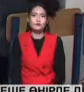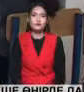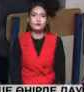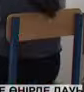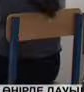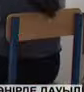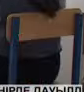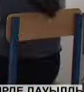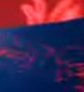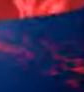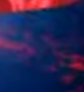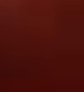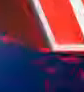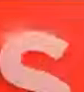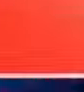Таймс.